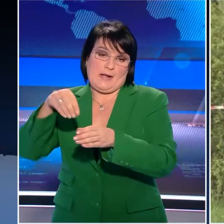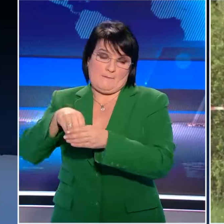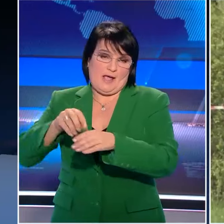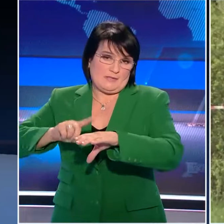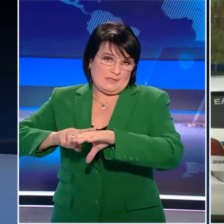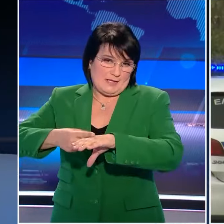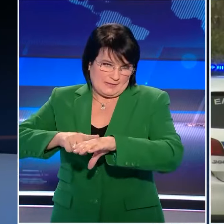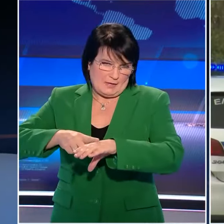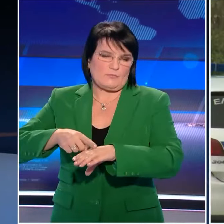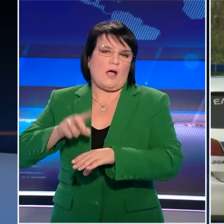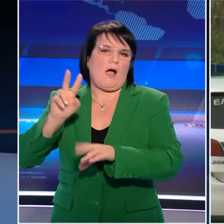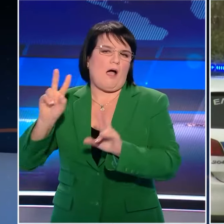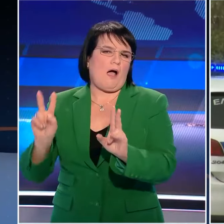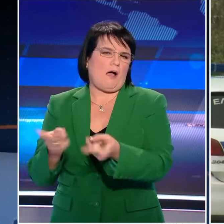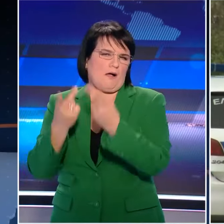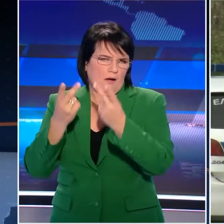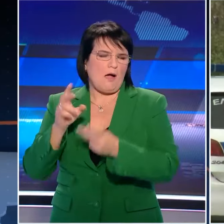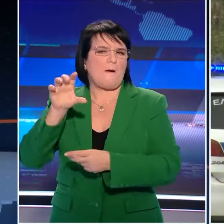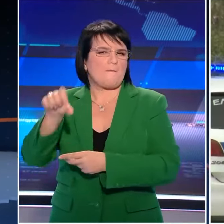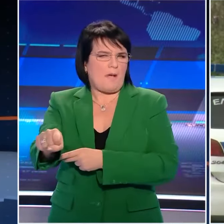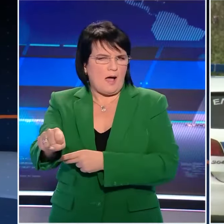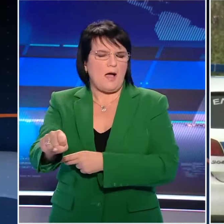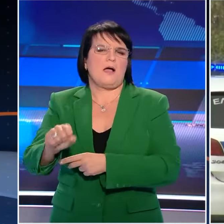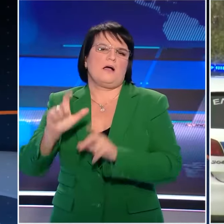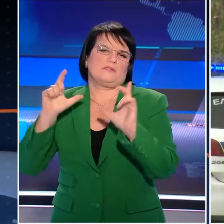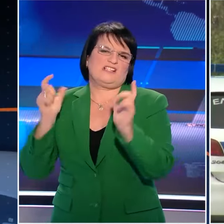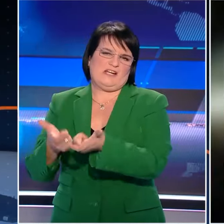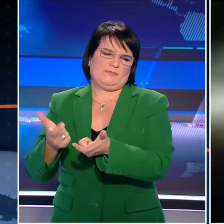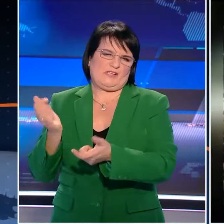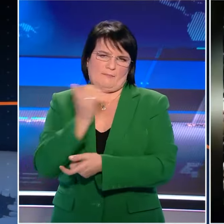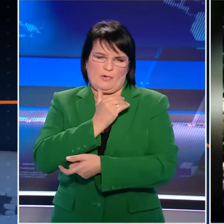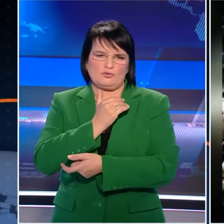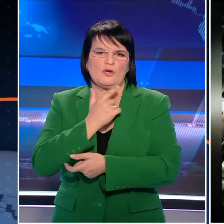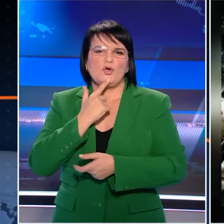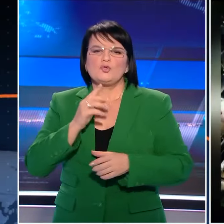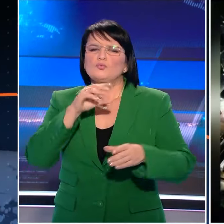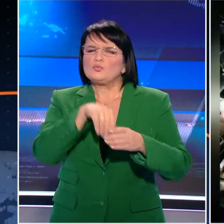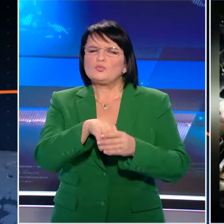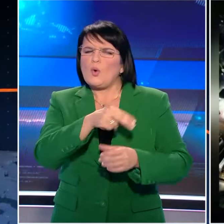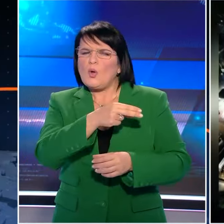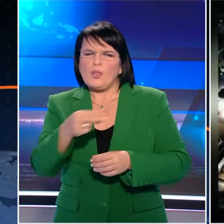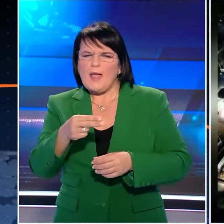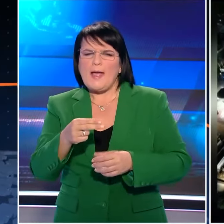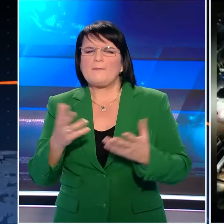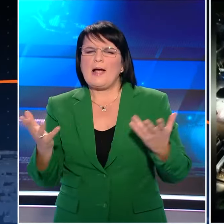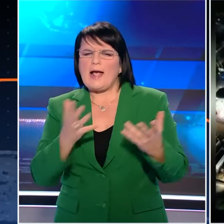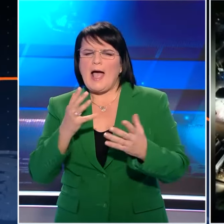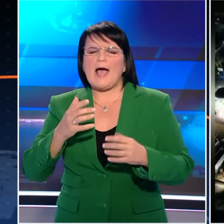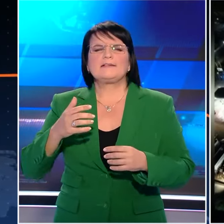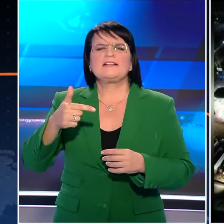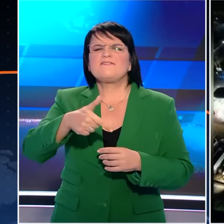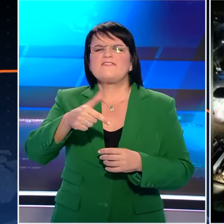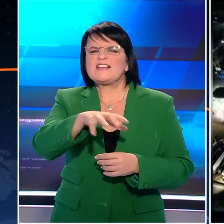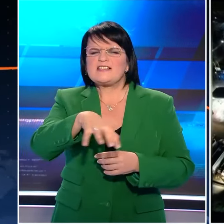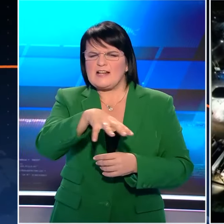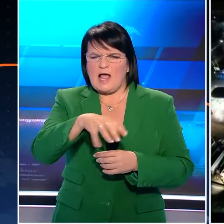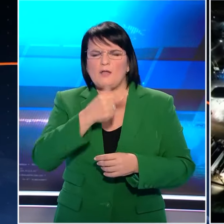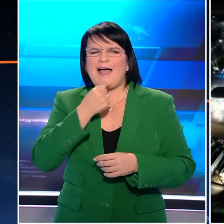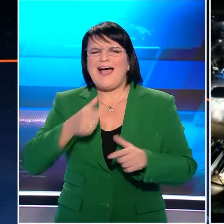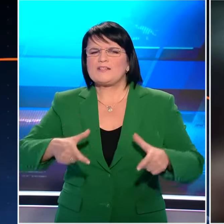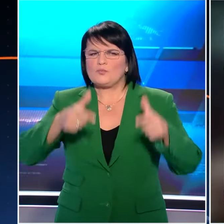μηχανής βρέθηκε το δακτυλικό αποτύπωμα ενός εκ των συλληφθέντων. Μάλιστα, οι εμπλεκόμενοι στην υπόθεση φέρεται να εμπλέκονται και σε επίθεση σε βενζινάδικο